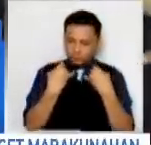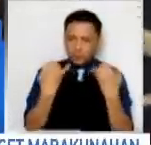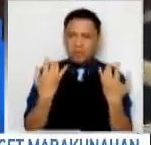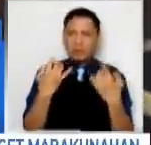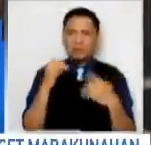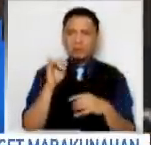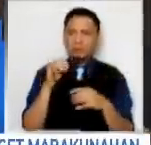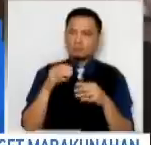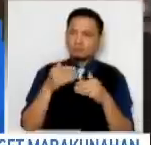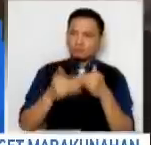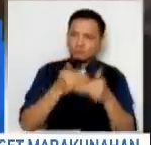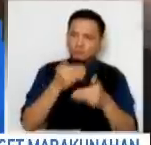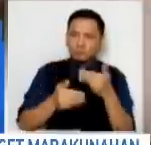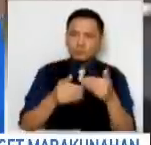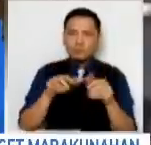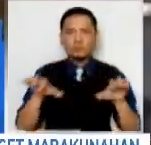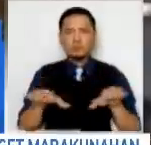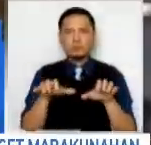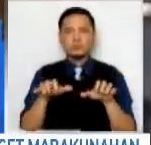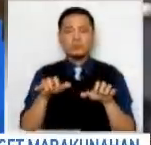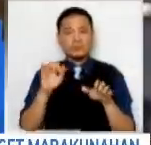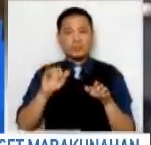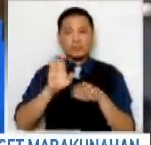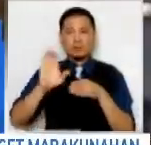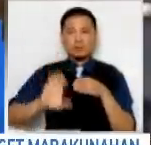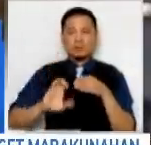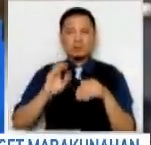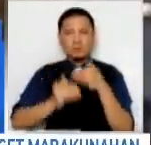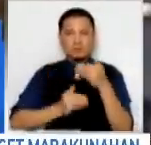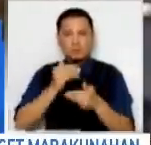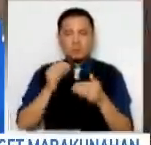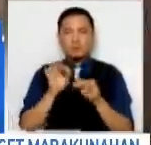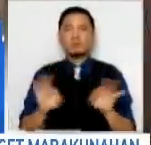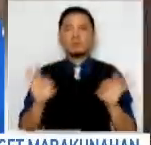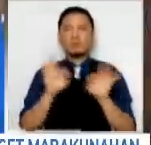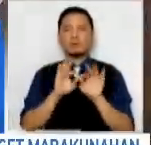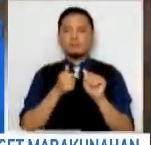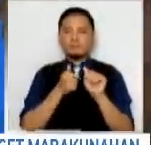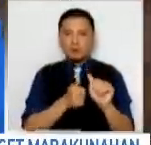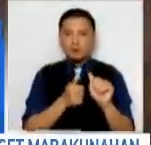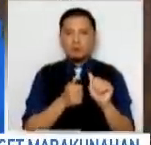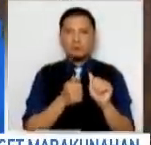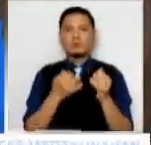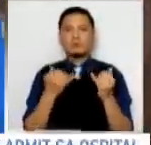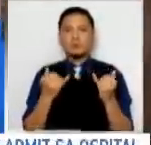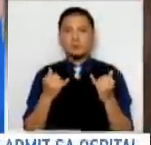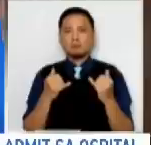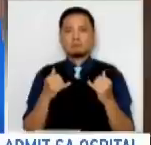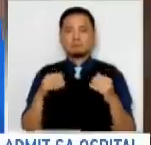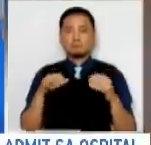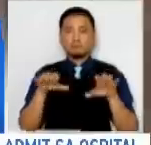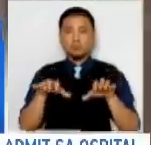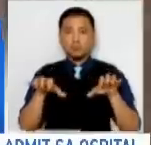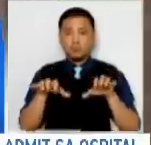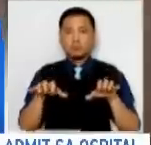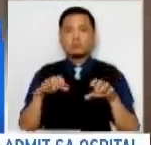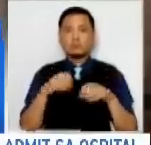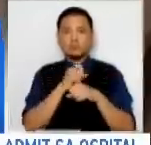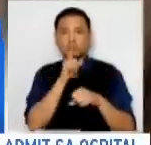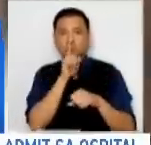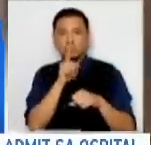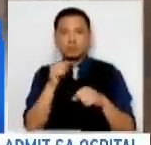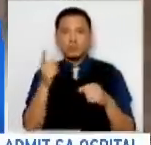this would be a complete process at ating pong pinasagawa ito ngayon na mabilisan para po makapagbigay na tayo nitong benepisyo na